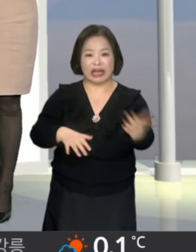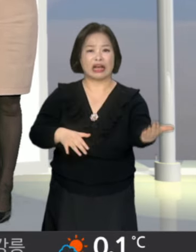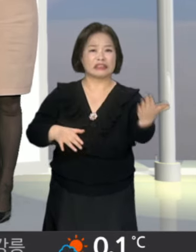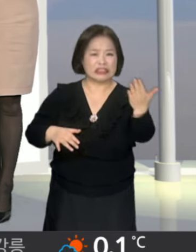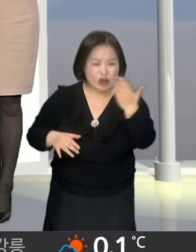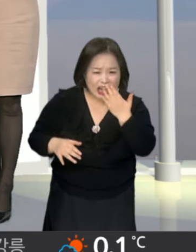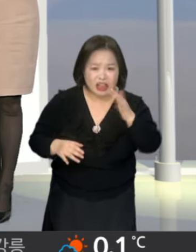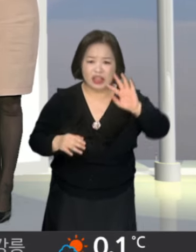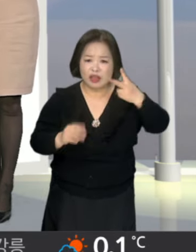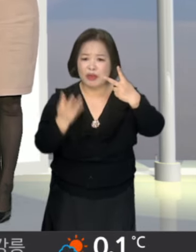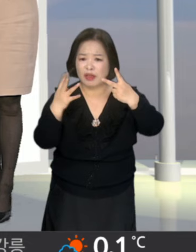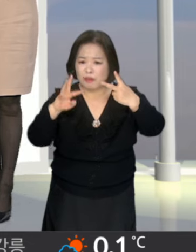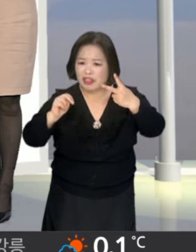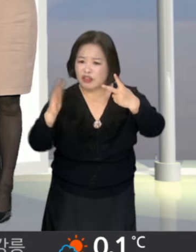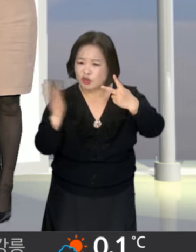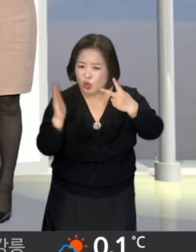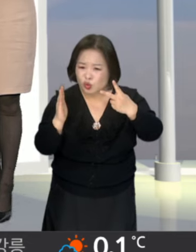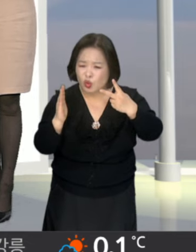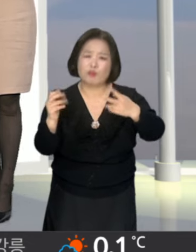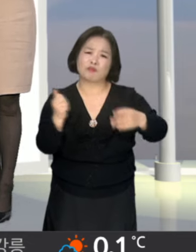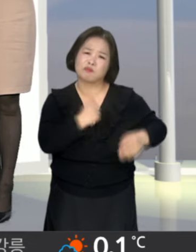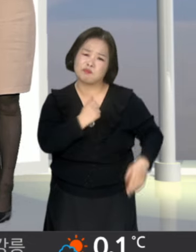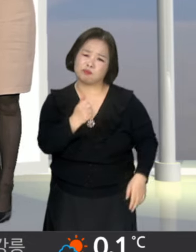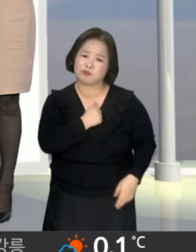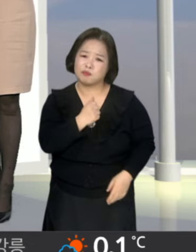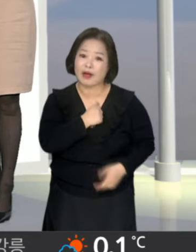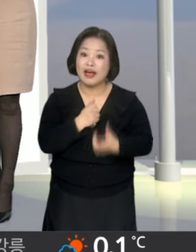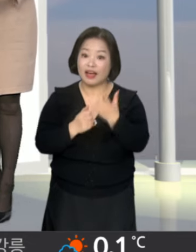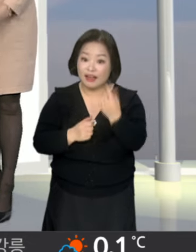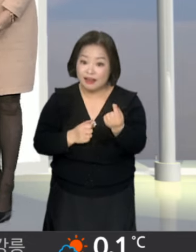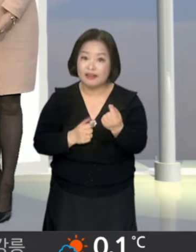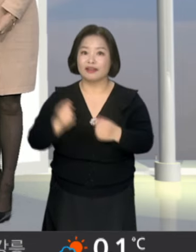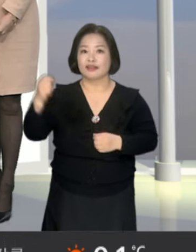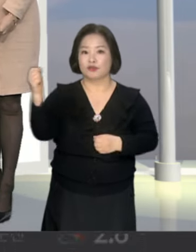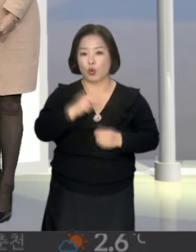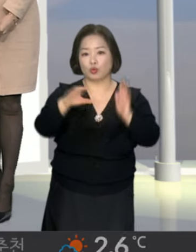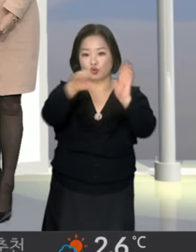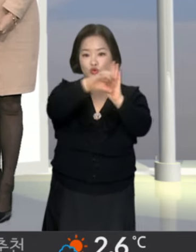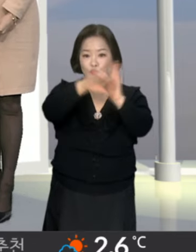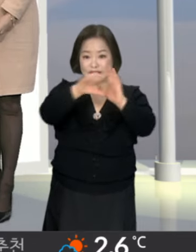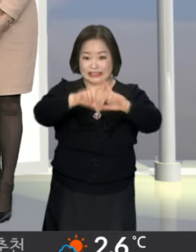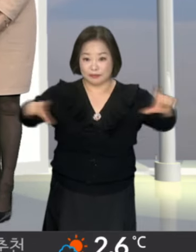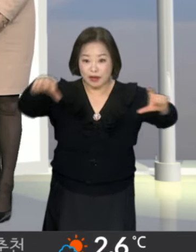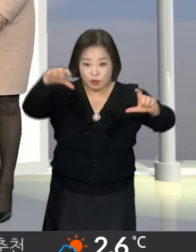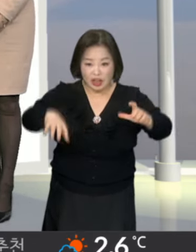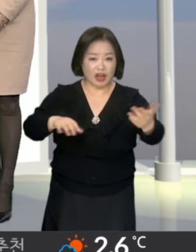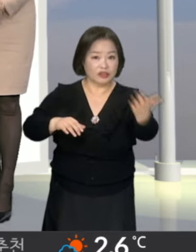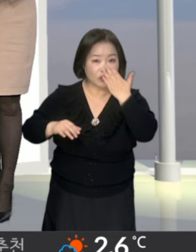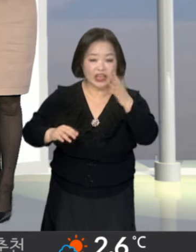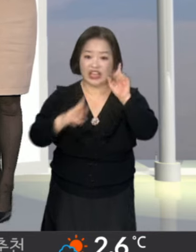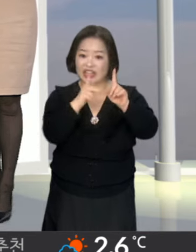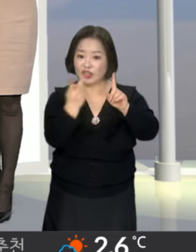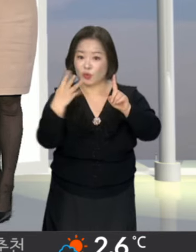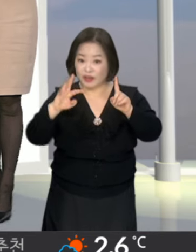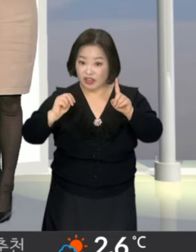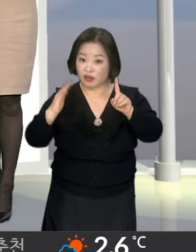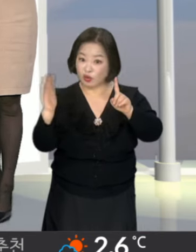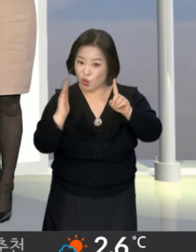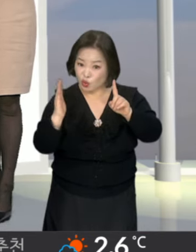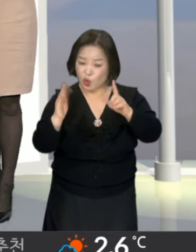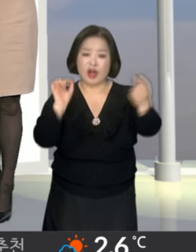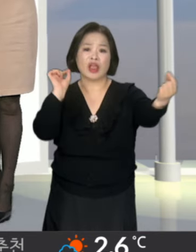가시거리가 200m 미만으로 시야가 무척이나 답답하겠고요. 중부지방도 가시거리가 1km